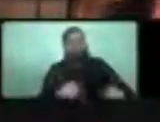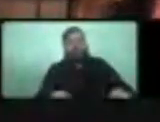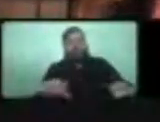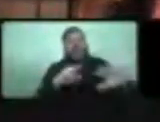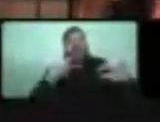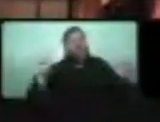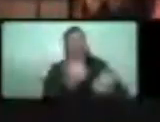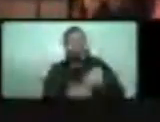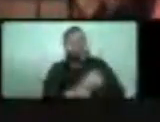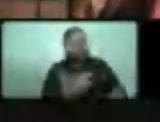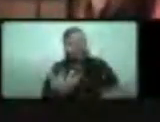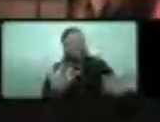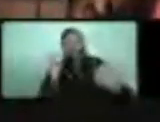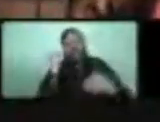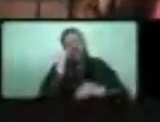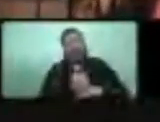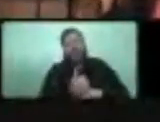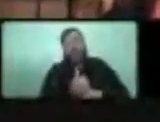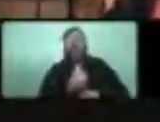viwanja,